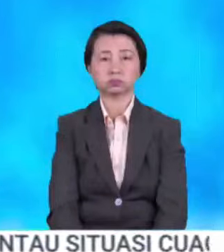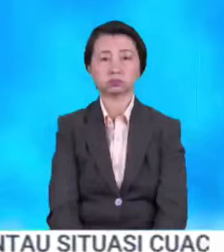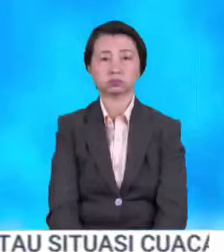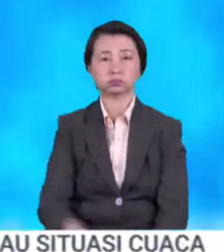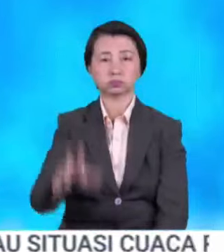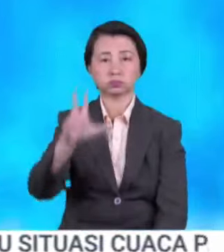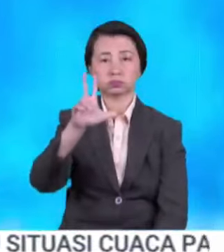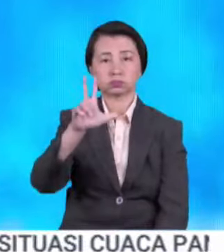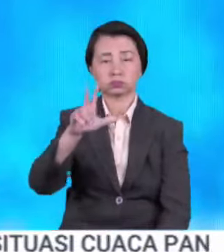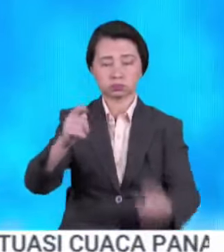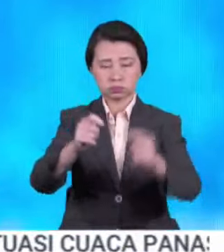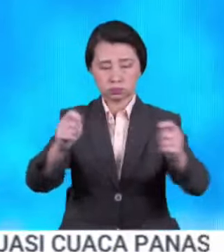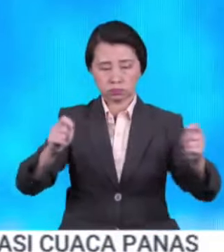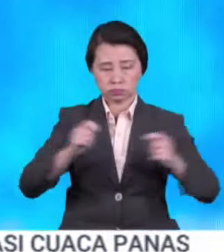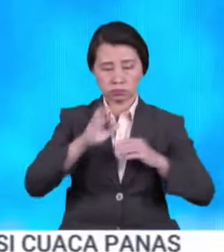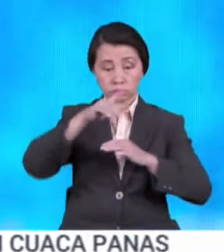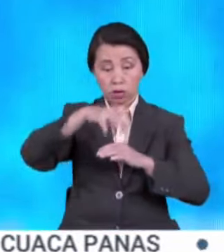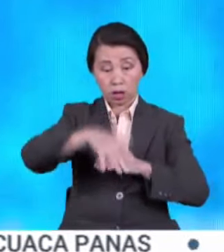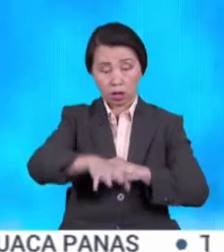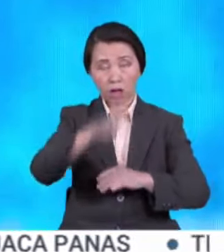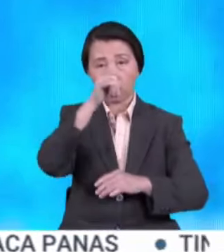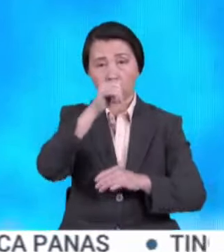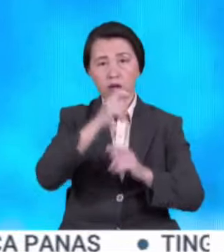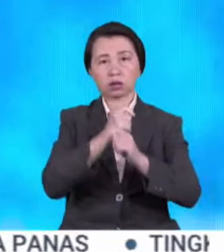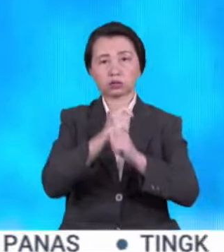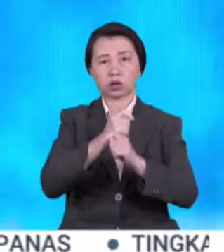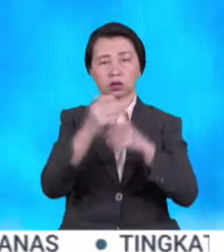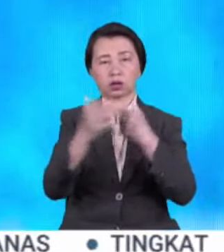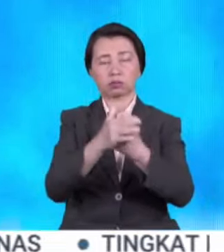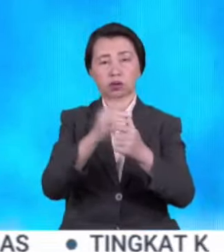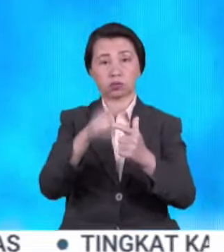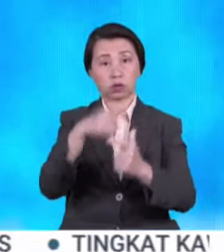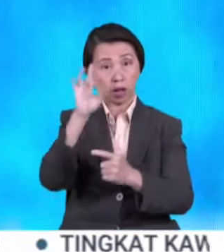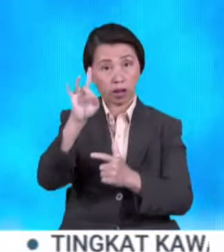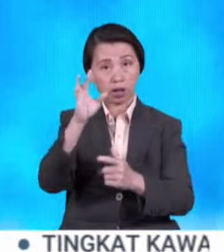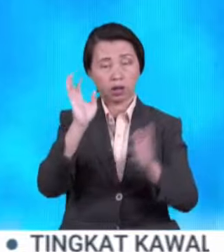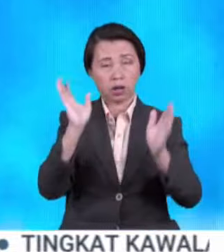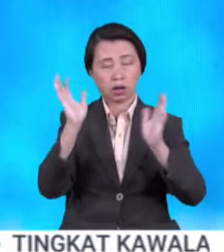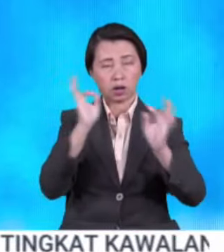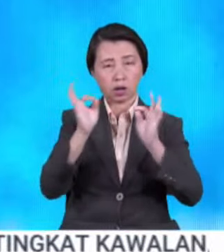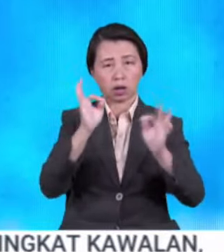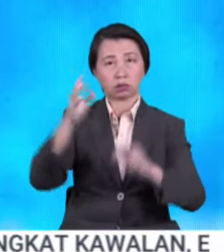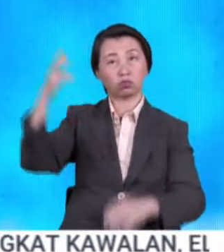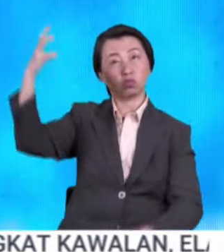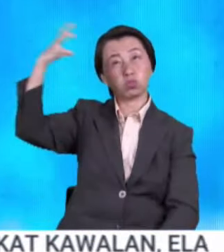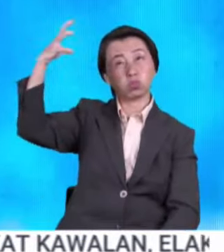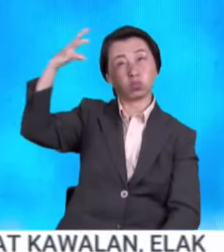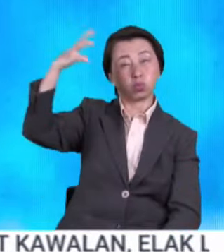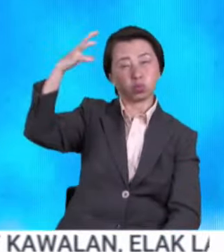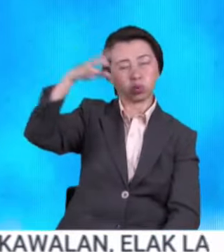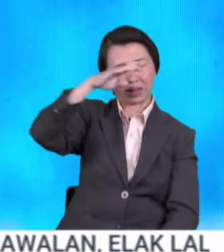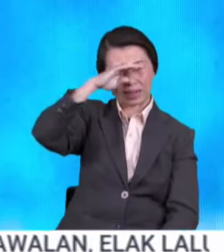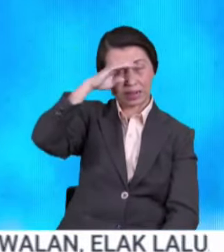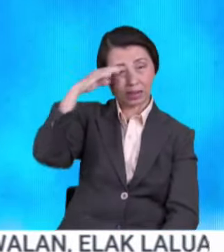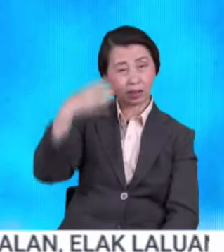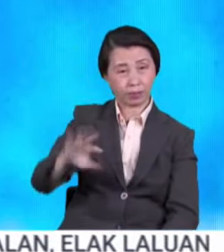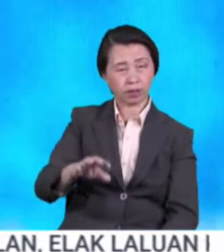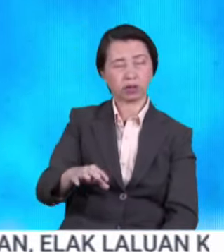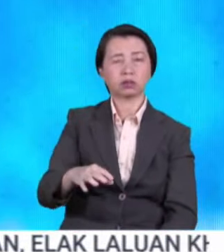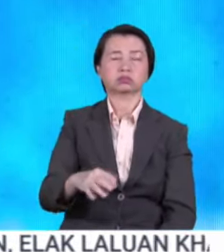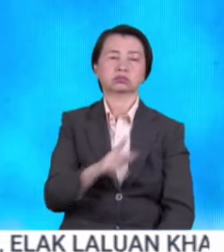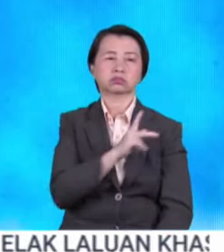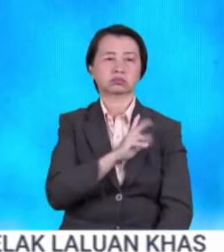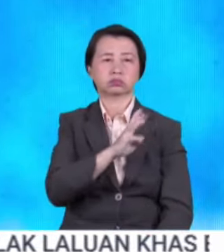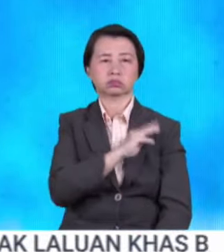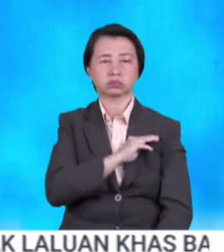Tiga empangan di Melaka dijangka mampu bertahan sehingga Ogos ini jika negara dilanda kemarau berpanjangan. Ketua Menterinya, Datuk Seri